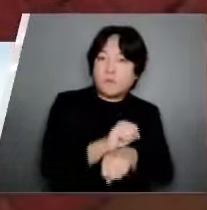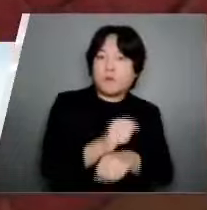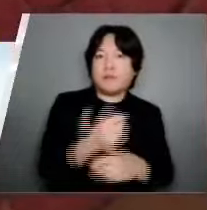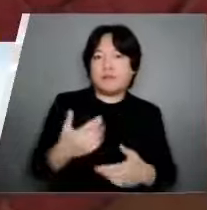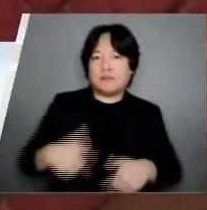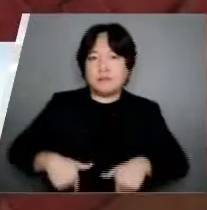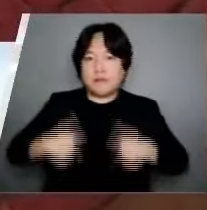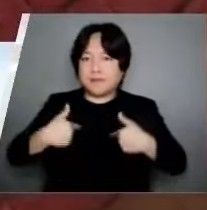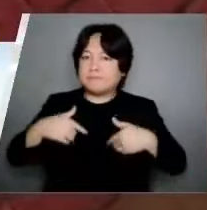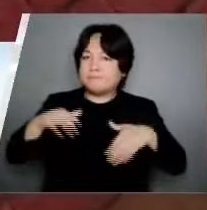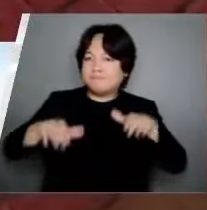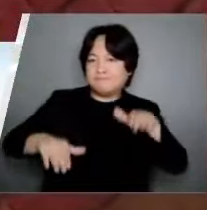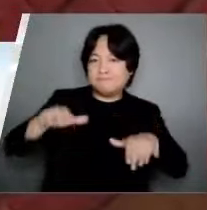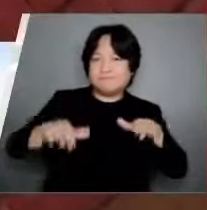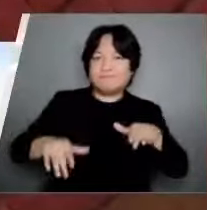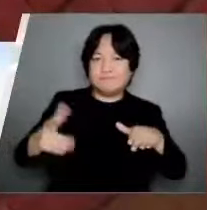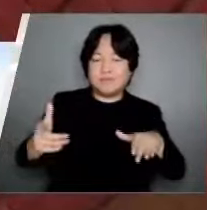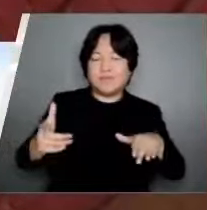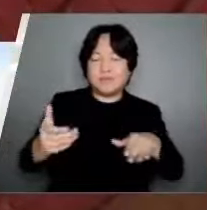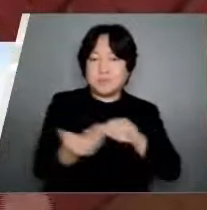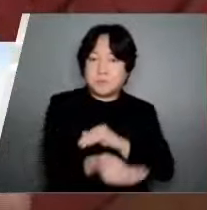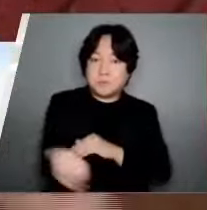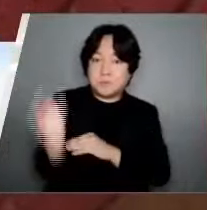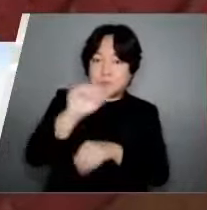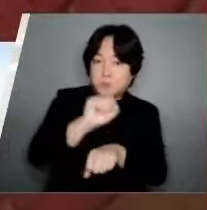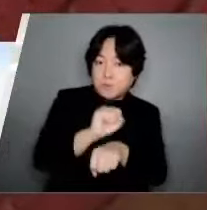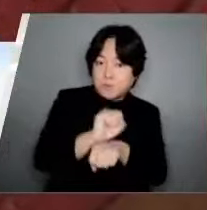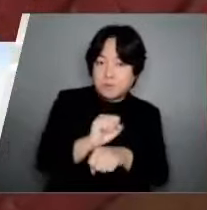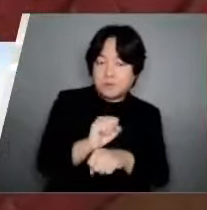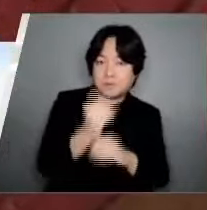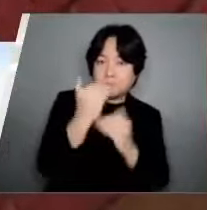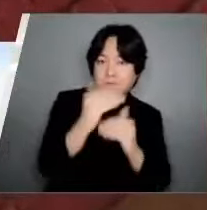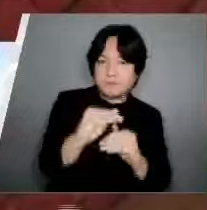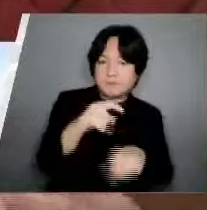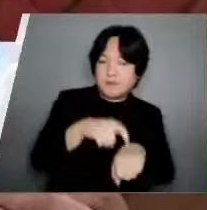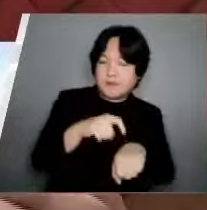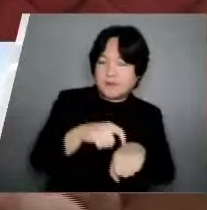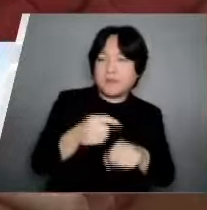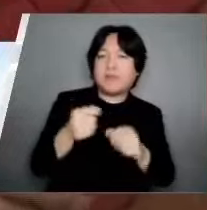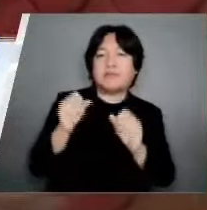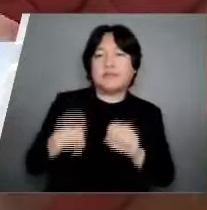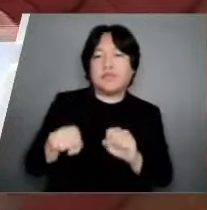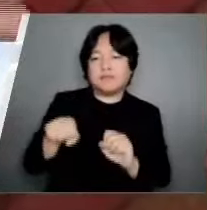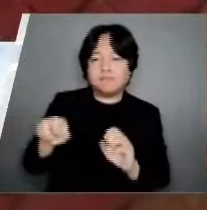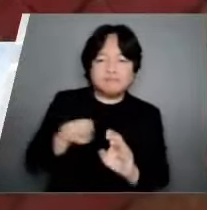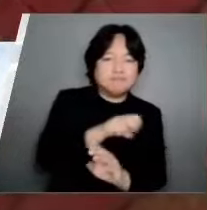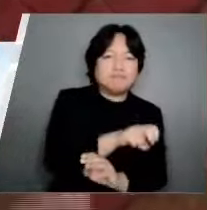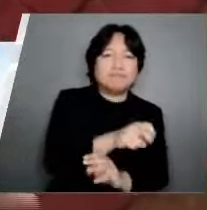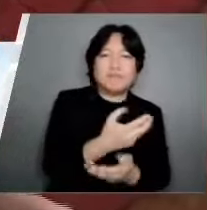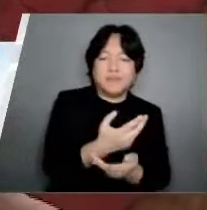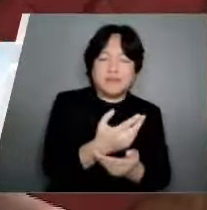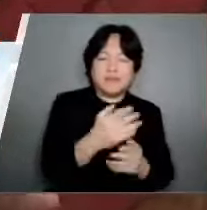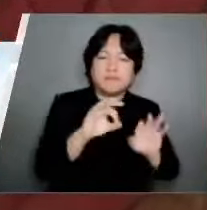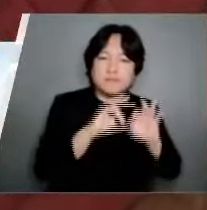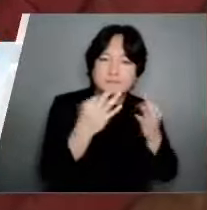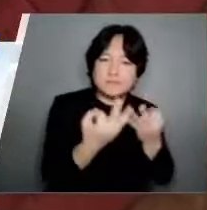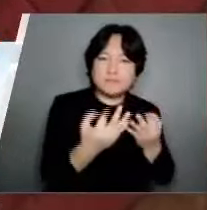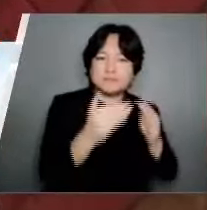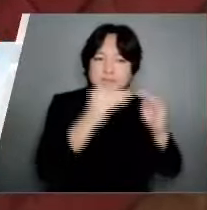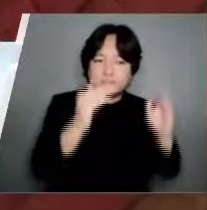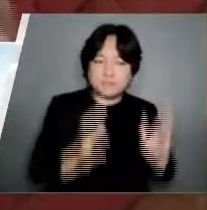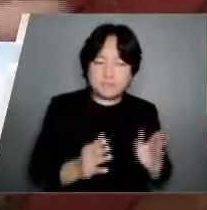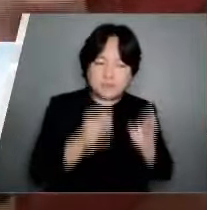So syempre time mo sa family yun pag nasa bahay ka. Then para mas lalo ka makapag-focus sa work